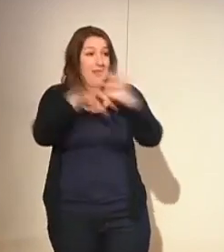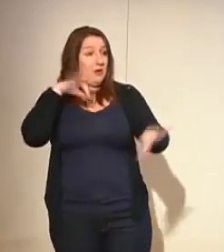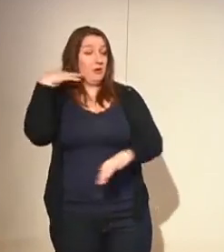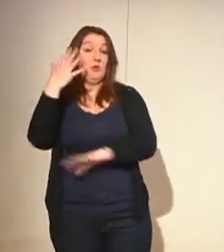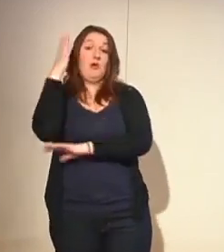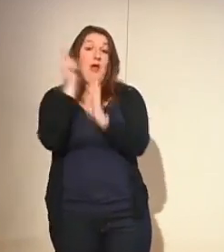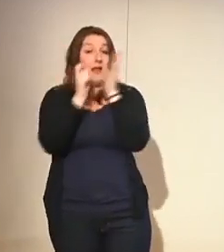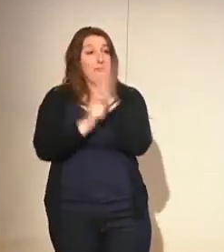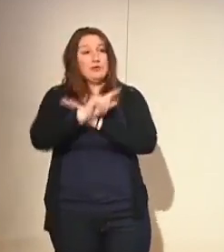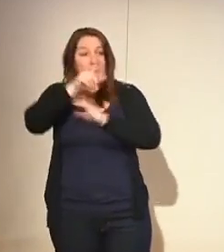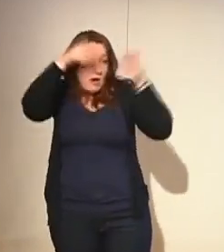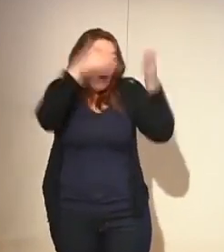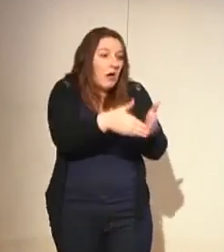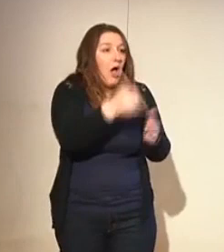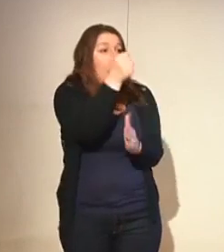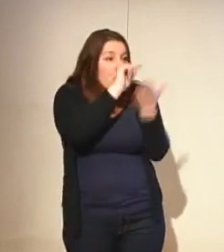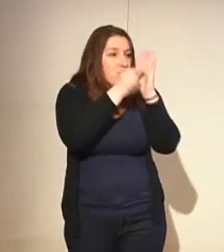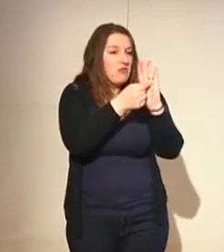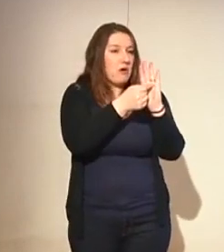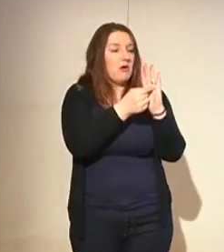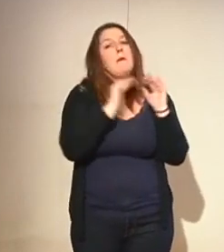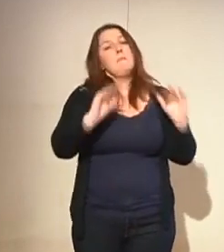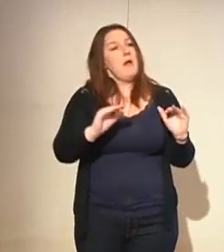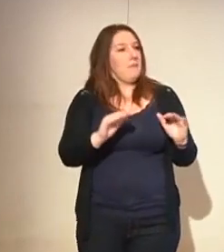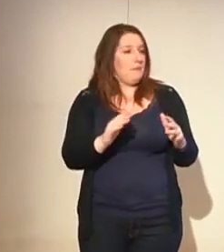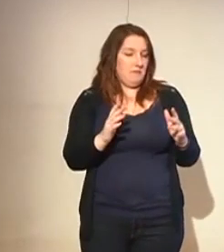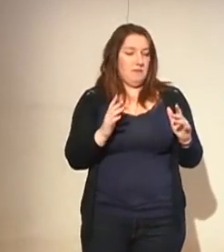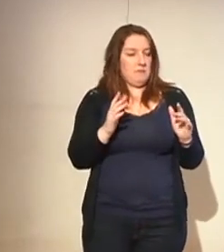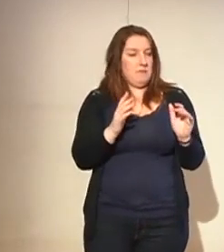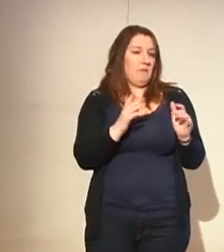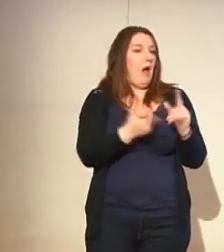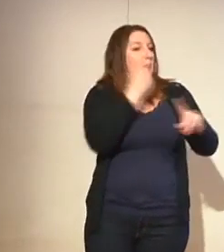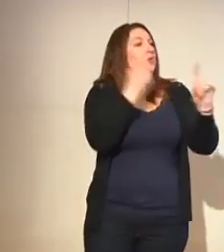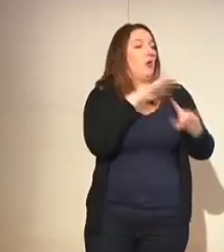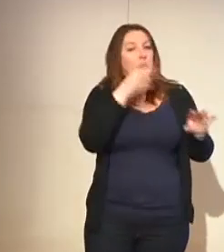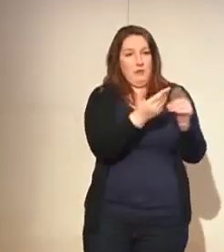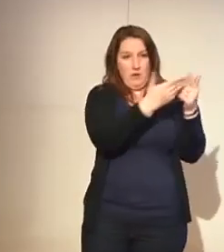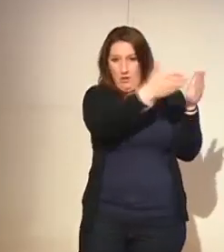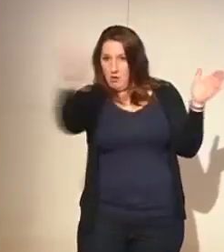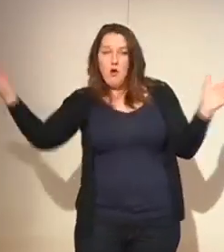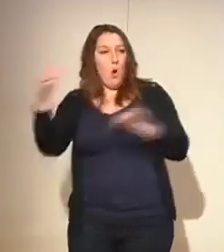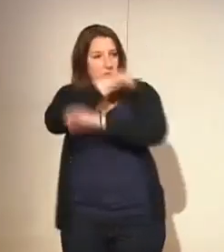focaliser uniquement sur un point même s'il reste important merci Monsieur le Maire merci mes chers